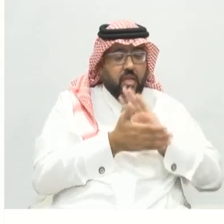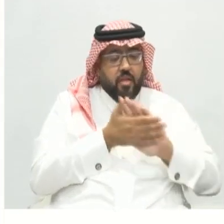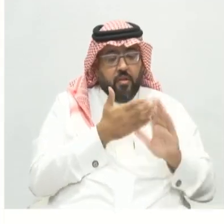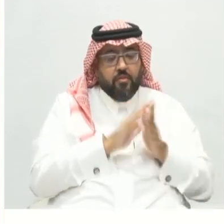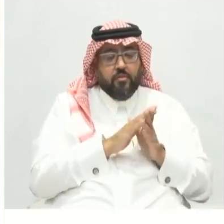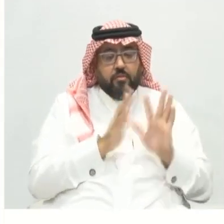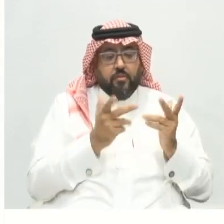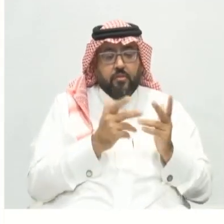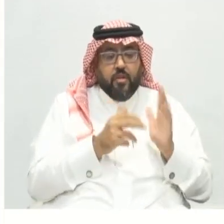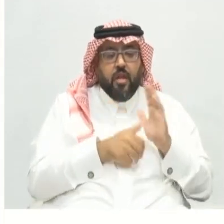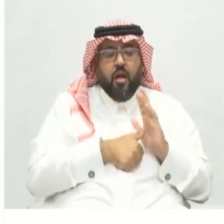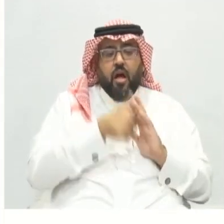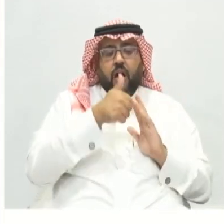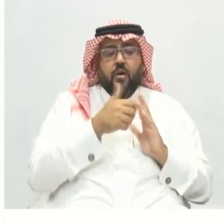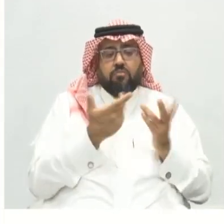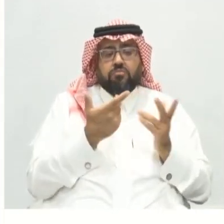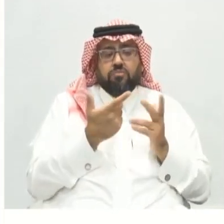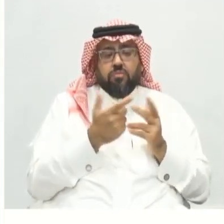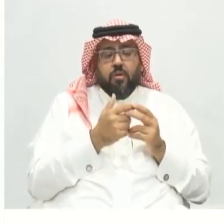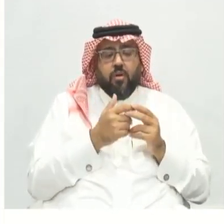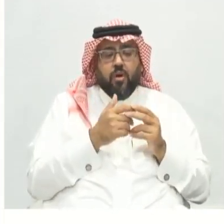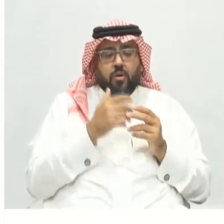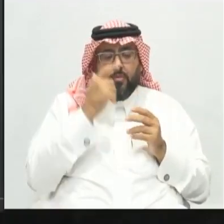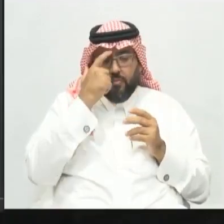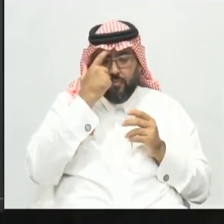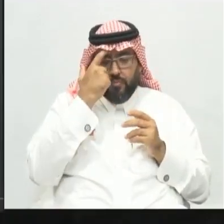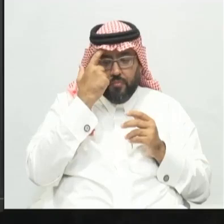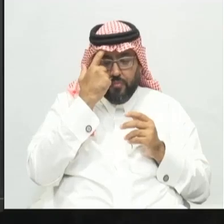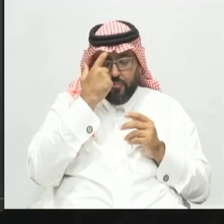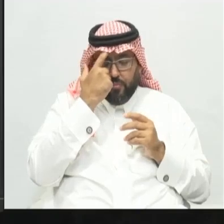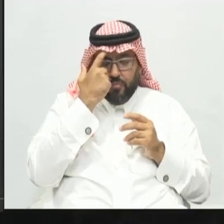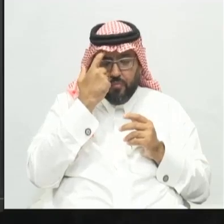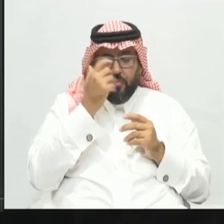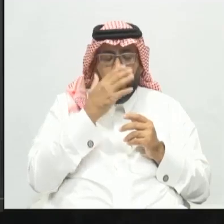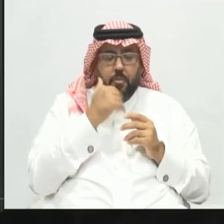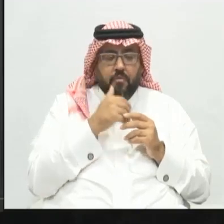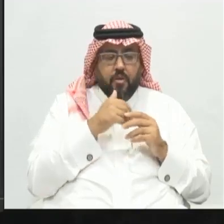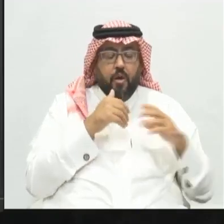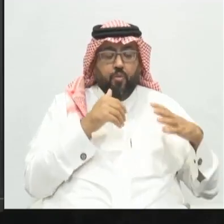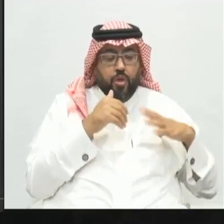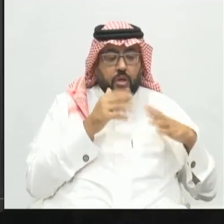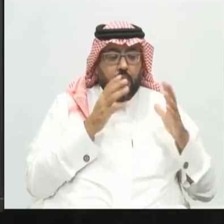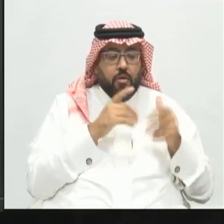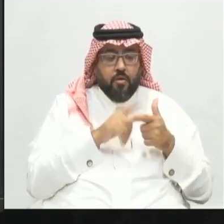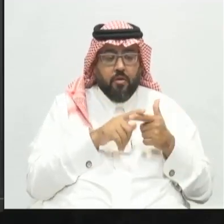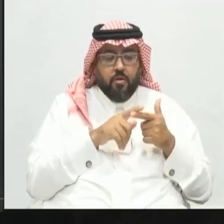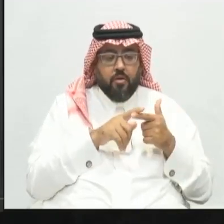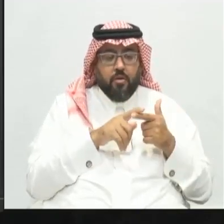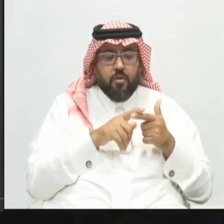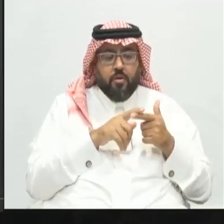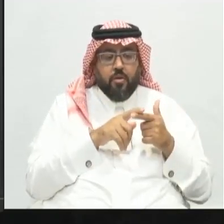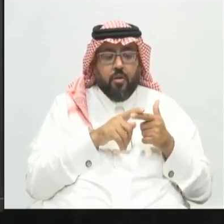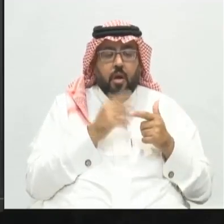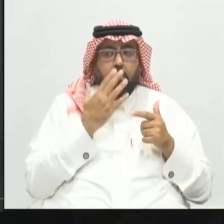ما المرجح ان يحدث اذا بدا مشروع لا يوجد للمشروع لا مدير ولا